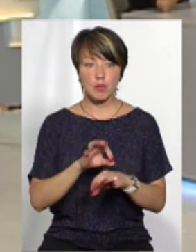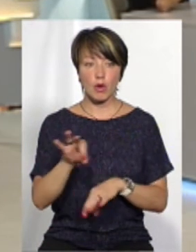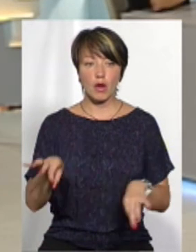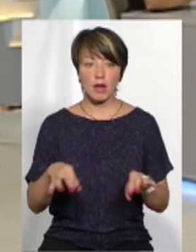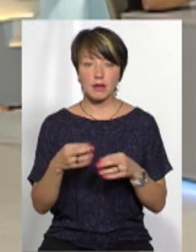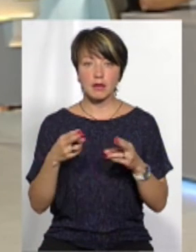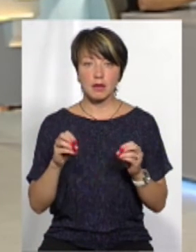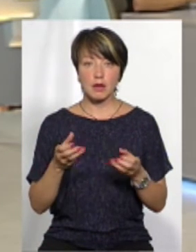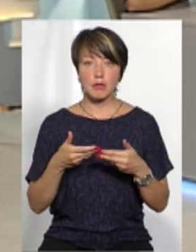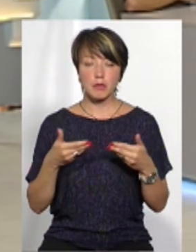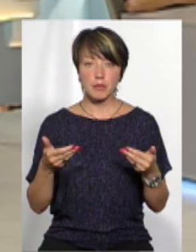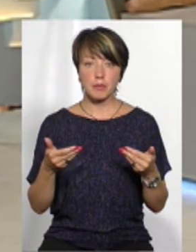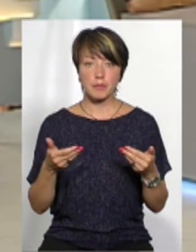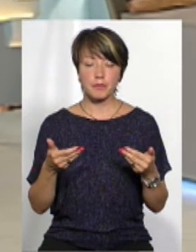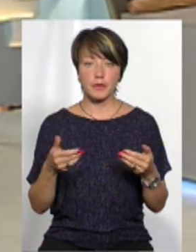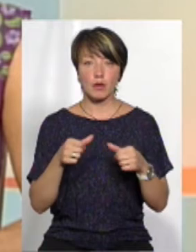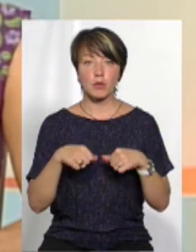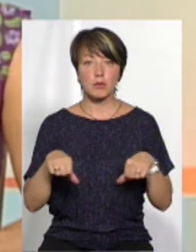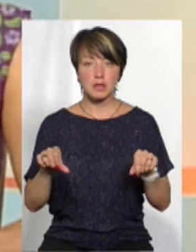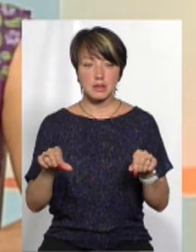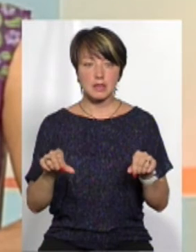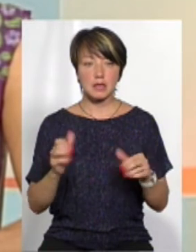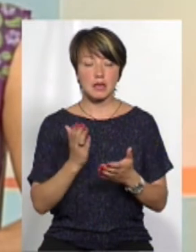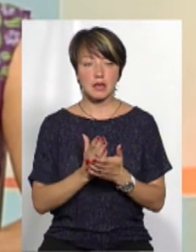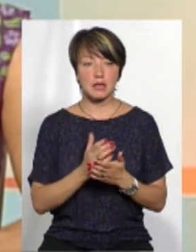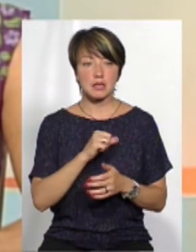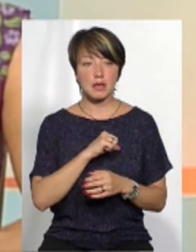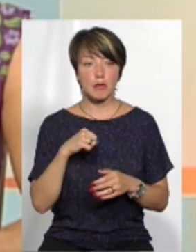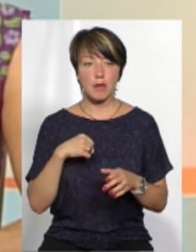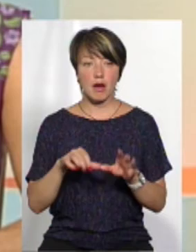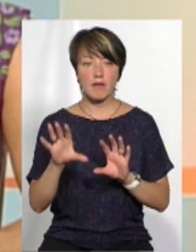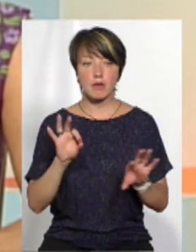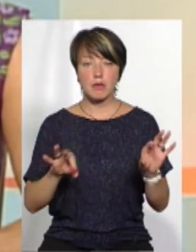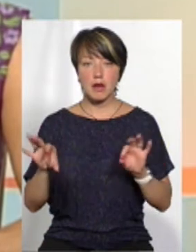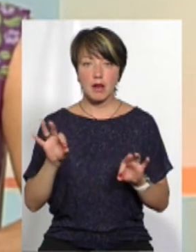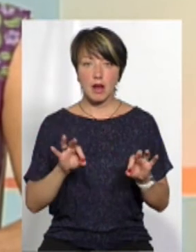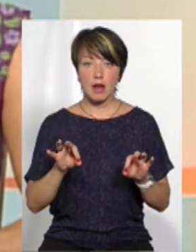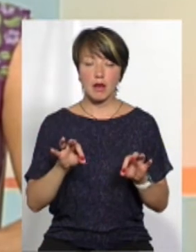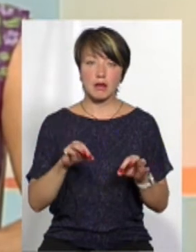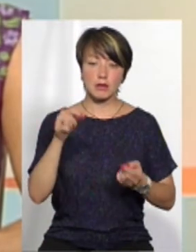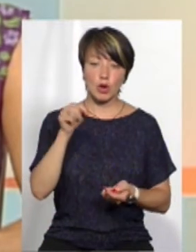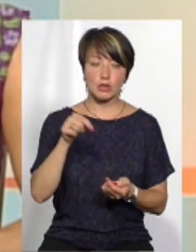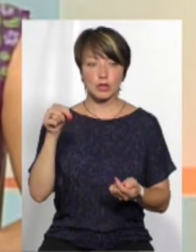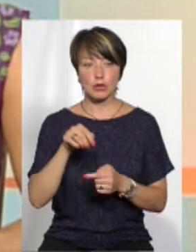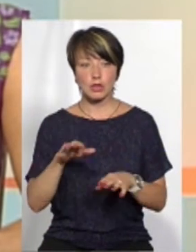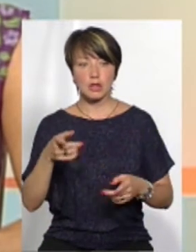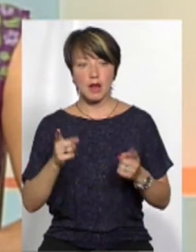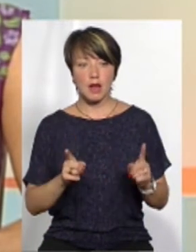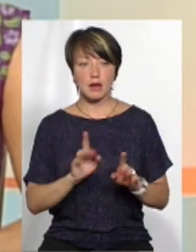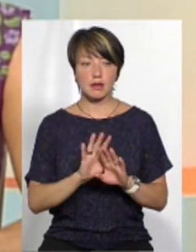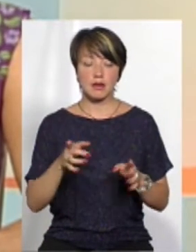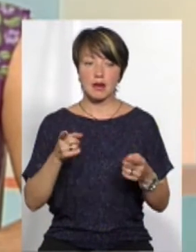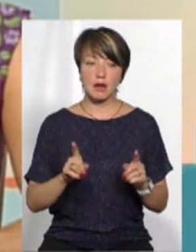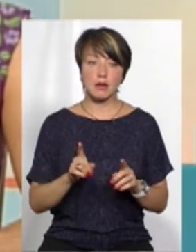проєктах, де ми от про сумки, да, там є комісія, яка сама вибирає, які проєкти доречні, які недоречні, які реальні, які